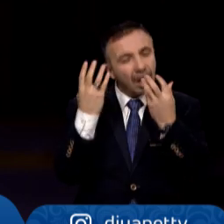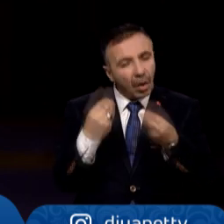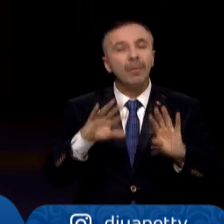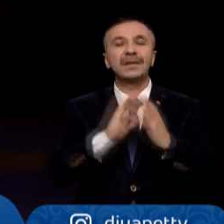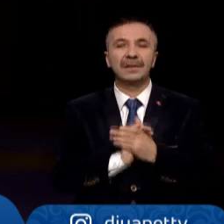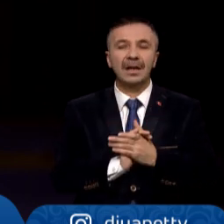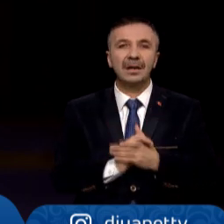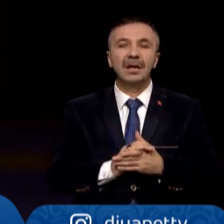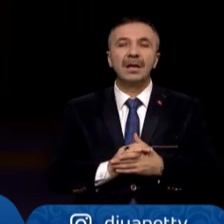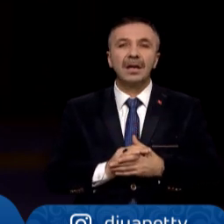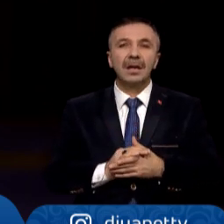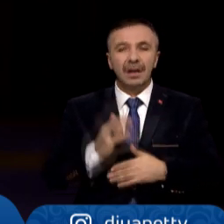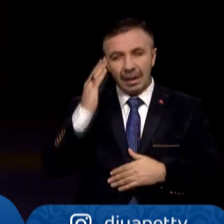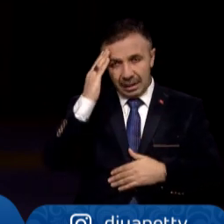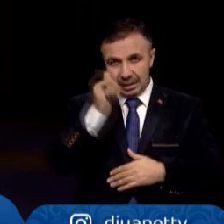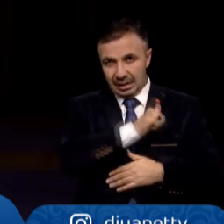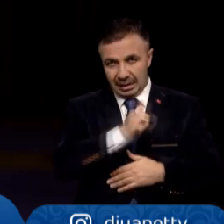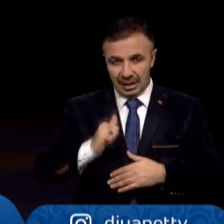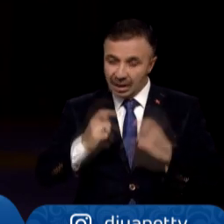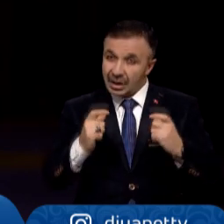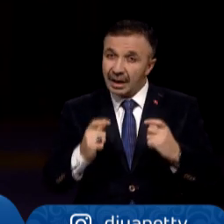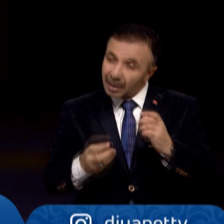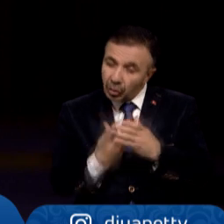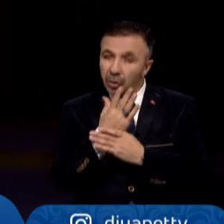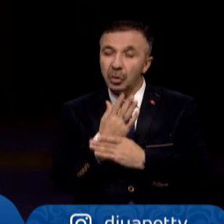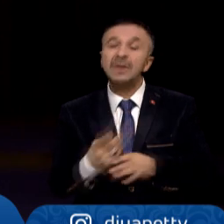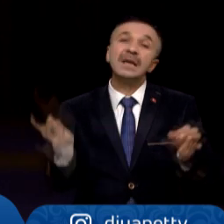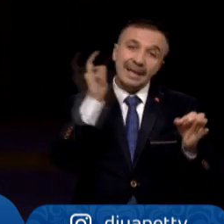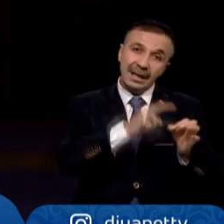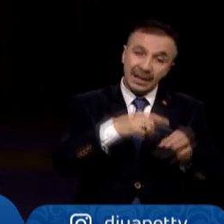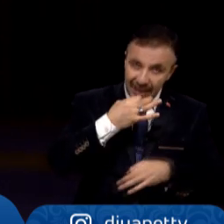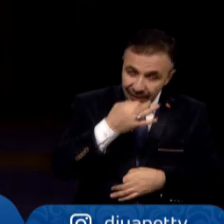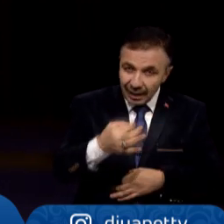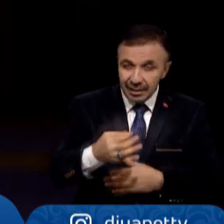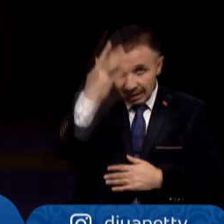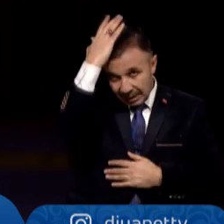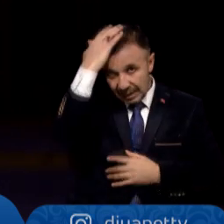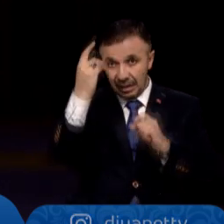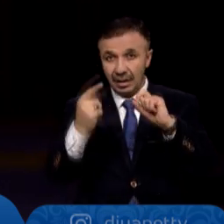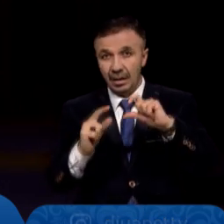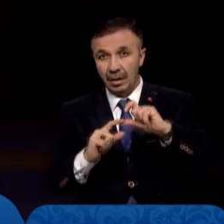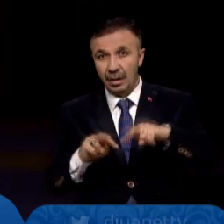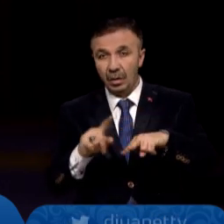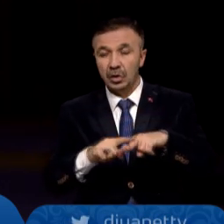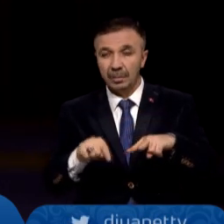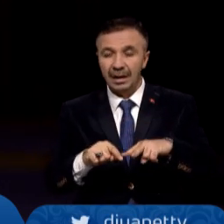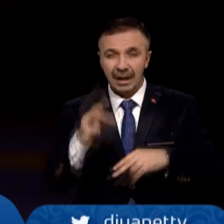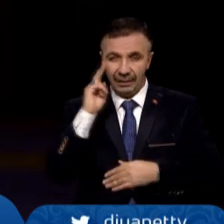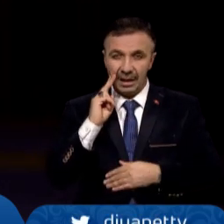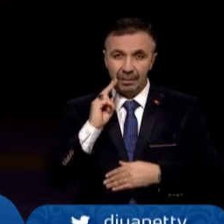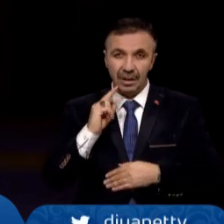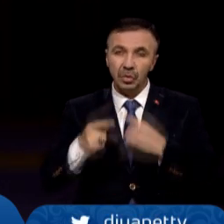dışlı olmasınlar askeri şehirler sonra hicret izin verilince Hazreti Osman Efendimiz zamanında